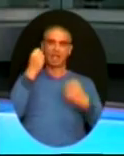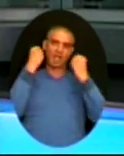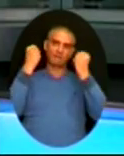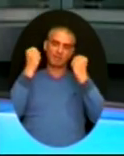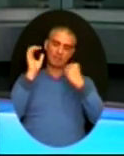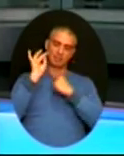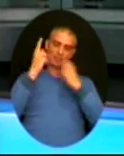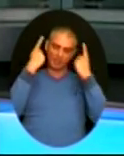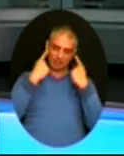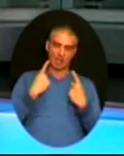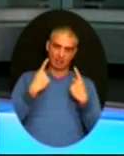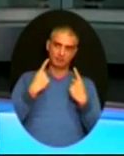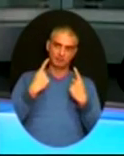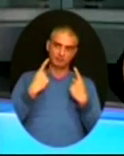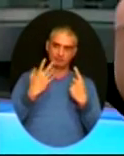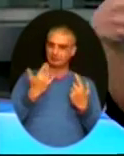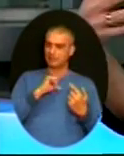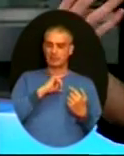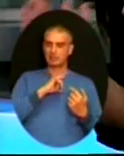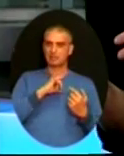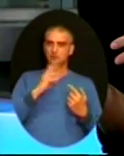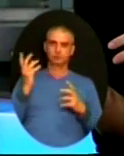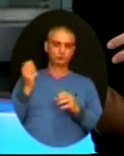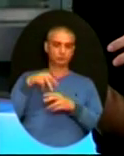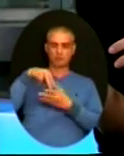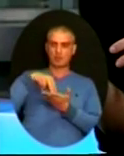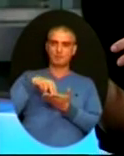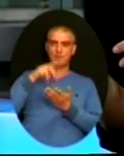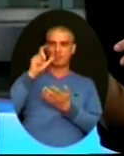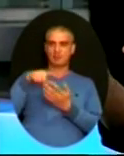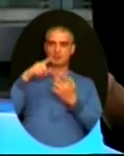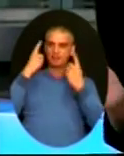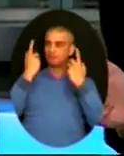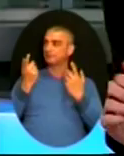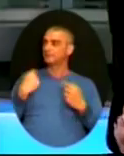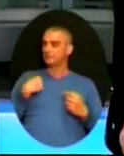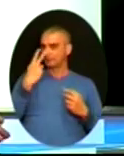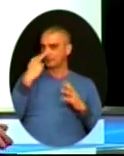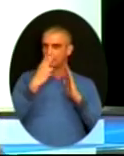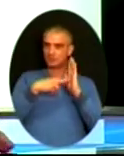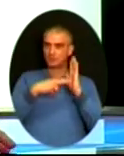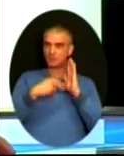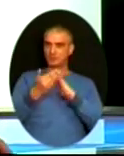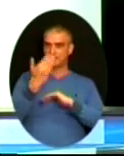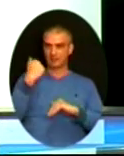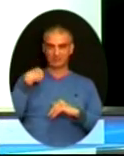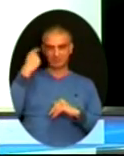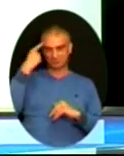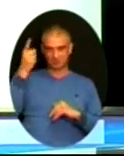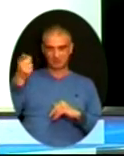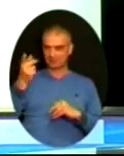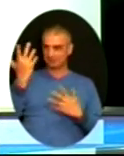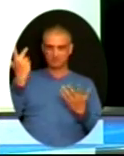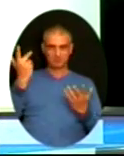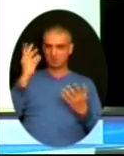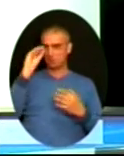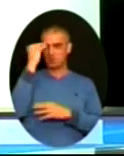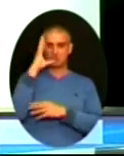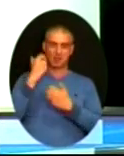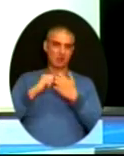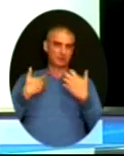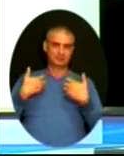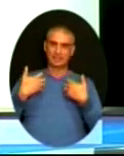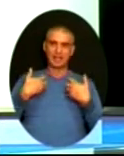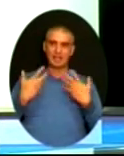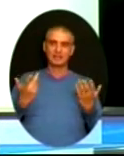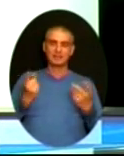הפגנה אנטי-חרדית. איזה אינטרס היה לו שיעמוד לידו לא, אדם בשנייה, חרד? לא, בשנייה, שראיתי את התמונה הראשונה עוד לפני שידעתי שההוא זה איזה בובה או שחקן או